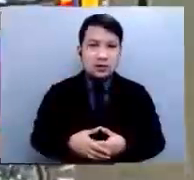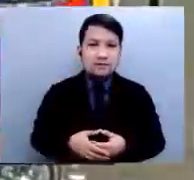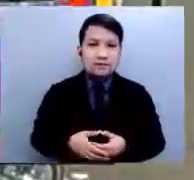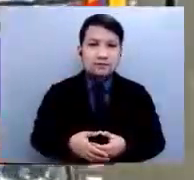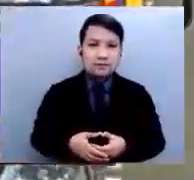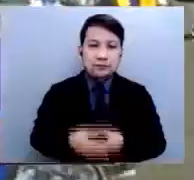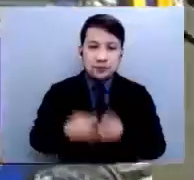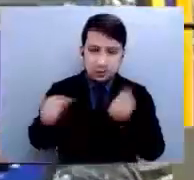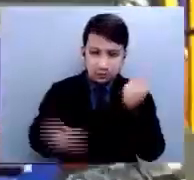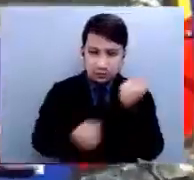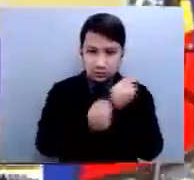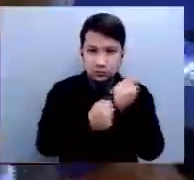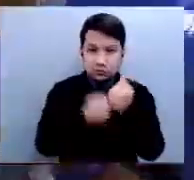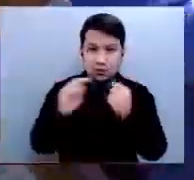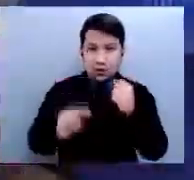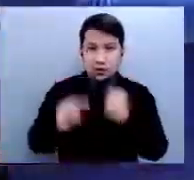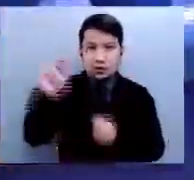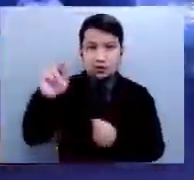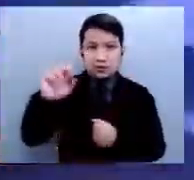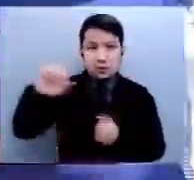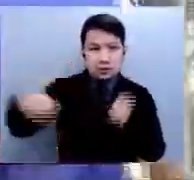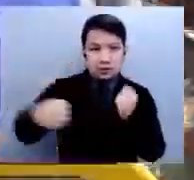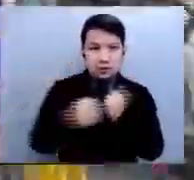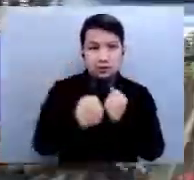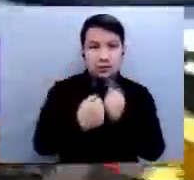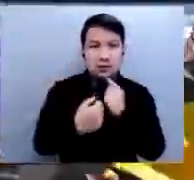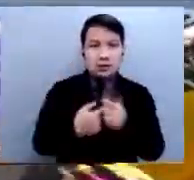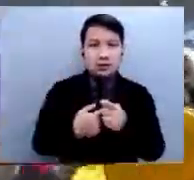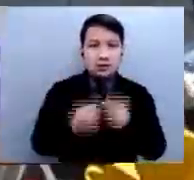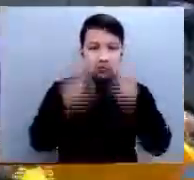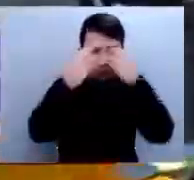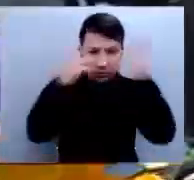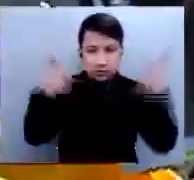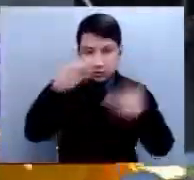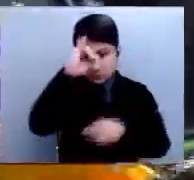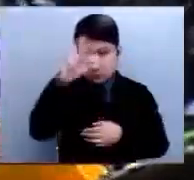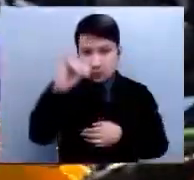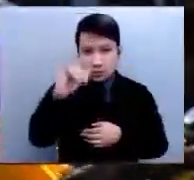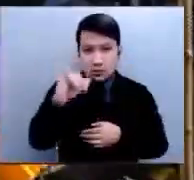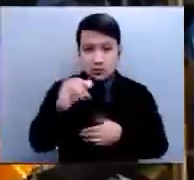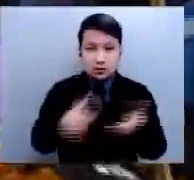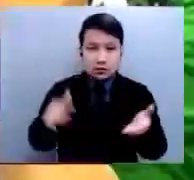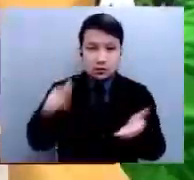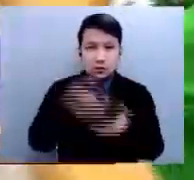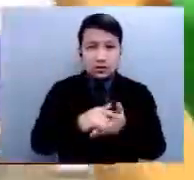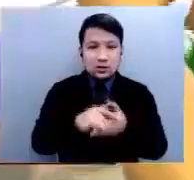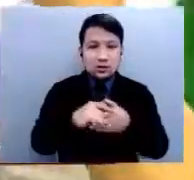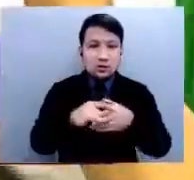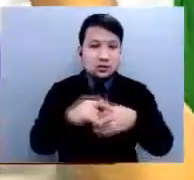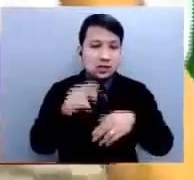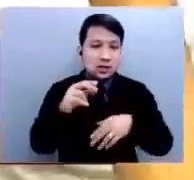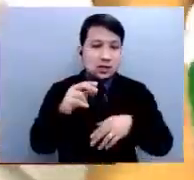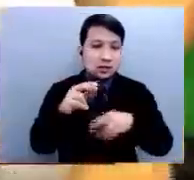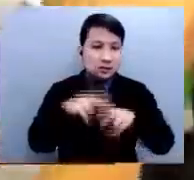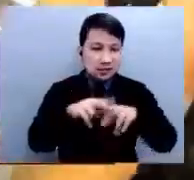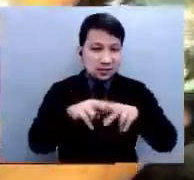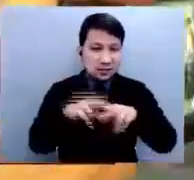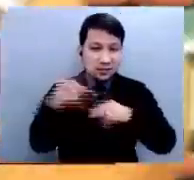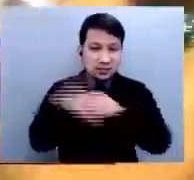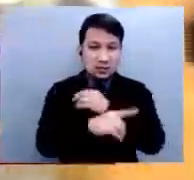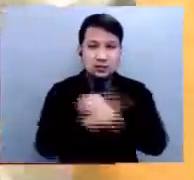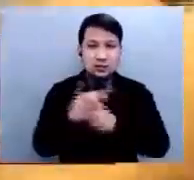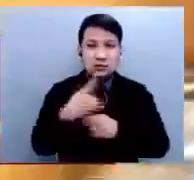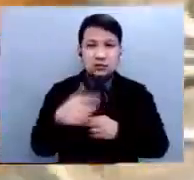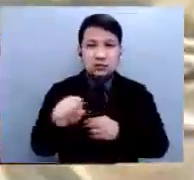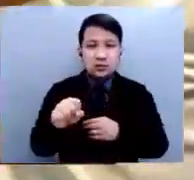Suporta sa Norte ang nakuha ni Presidential Aspirant Mayor Isko Moreno sa paglapag nito sa Dagupan. Si former Dagupan Mayor Belen